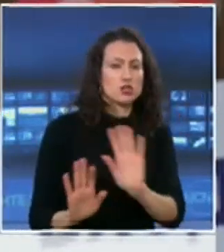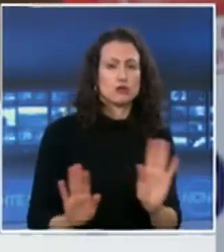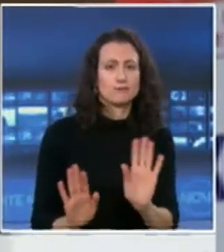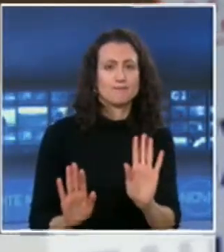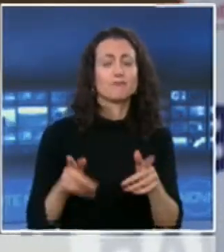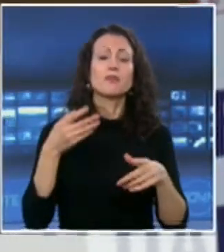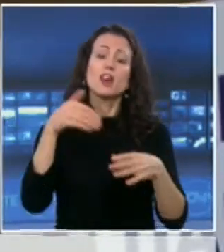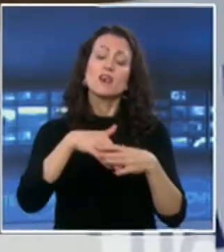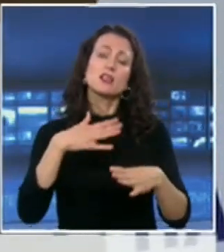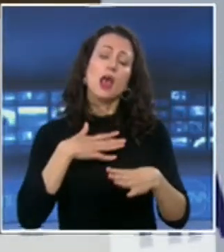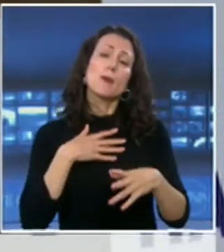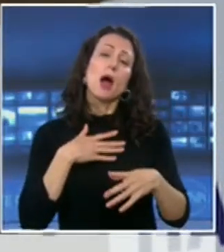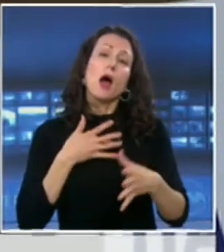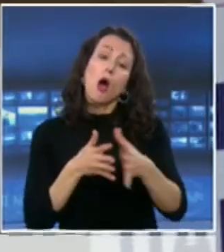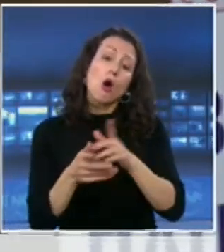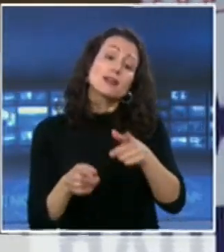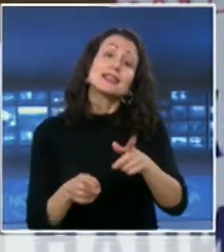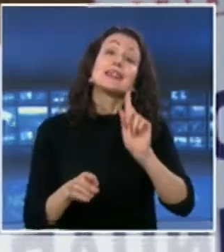Има вътре хора, които трябва да кажат.